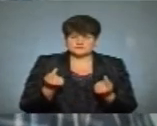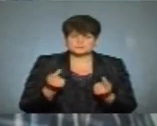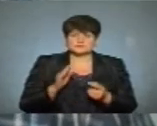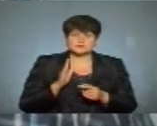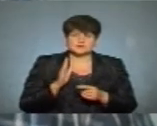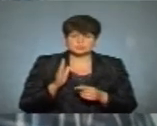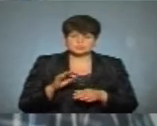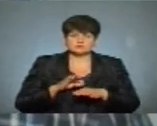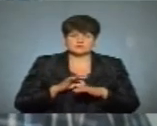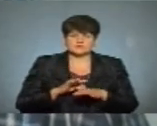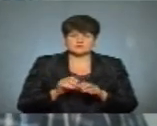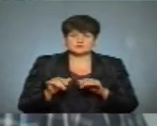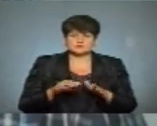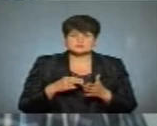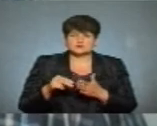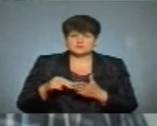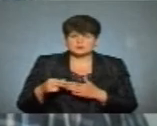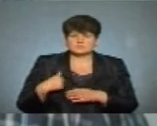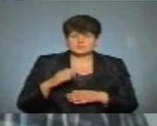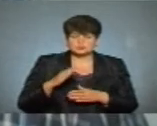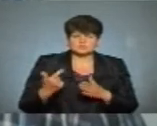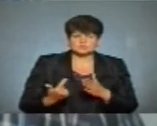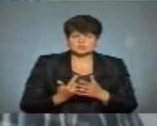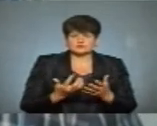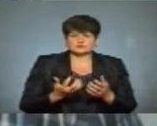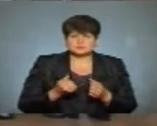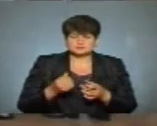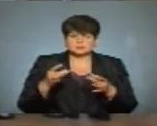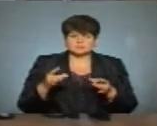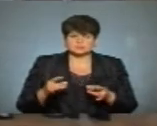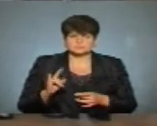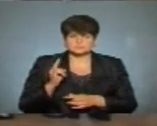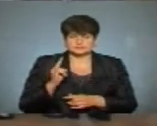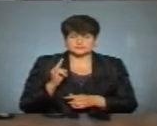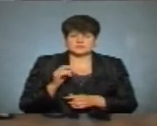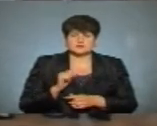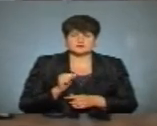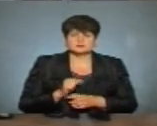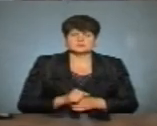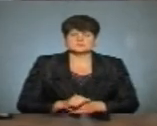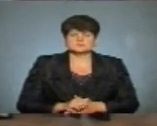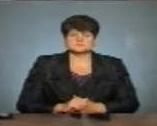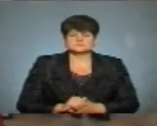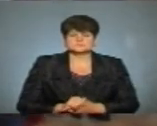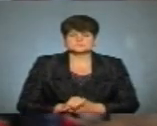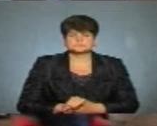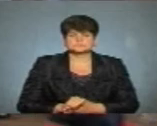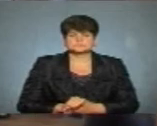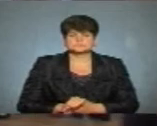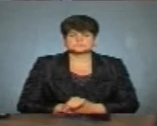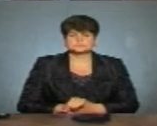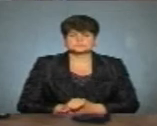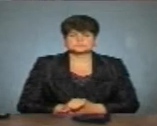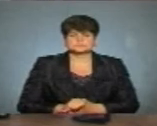буде проведена процедура закупівлі, ми будемо знову отримувати пакунки малюка. Анжела Шова, Андрій Прокопів, Оксана Галіяш, Марта